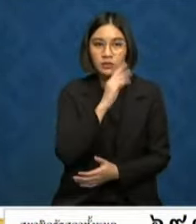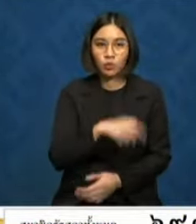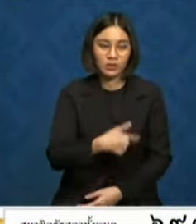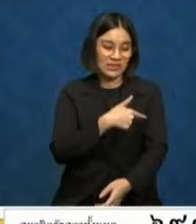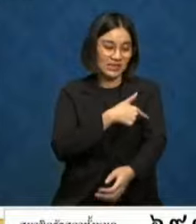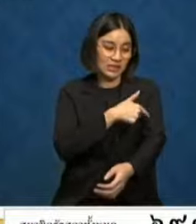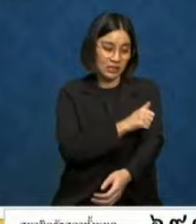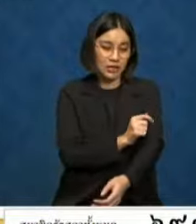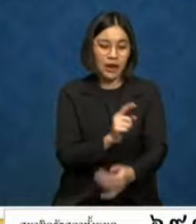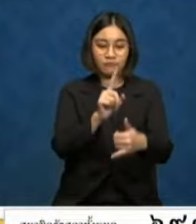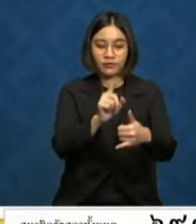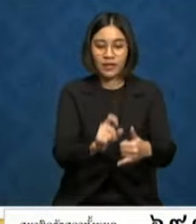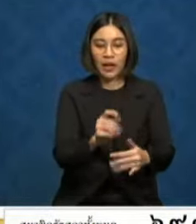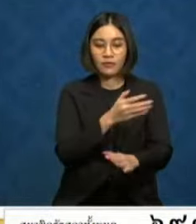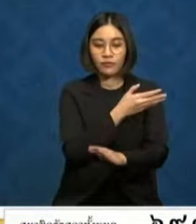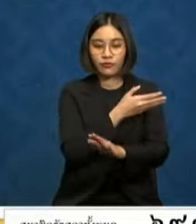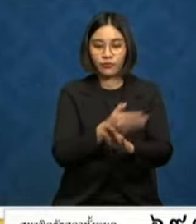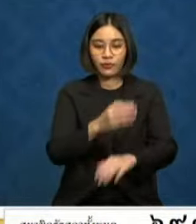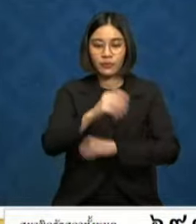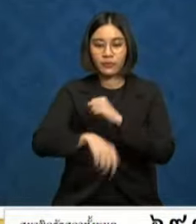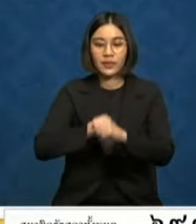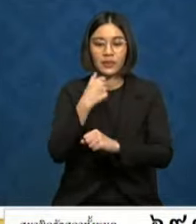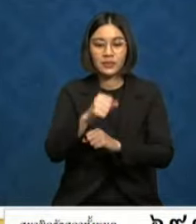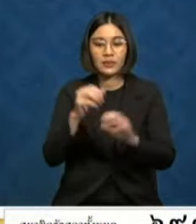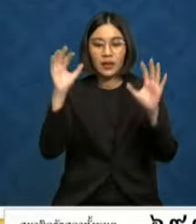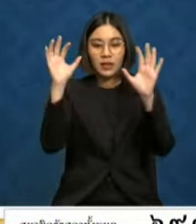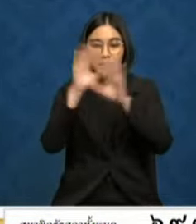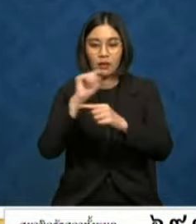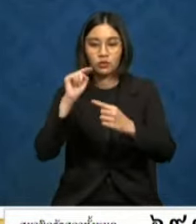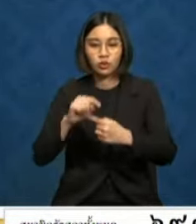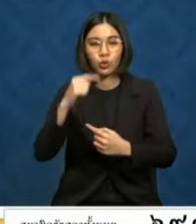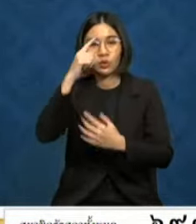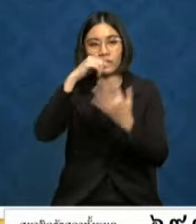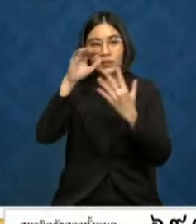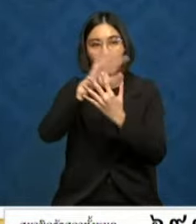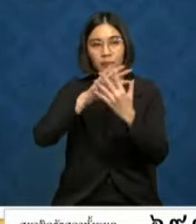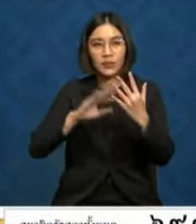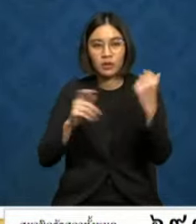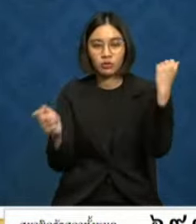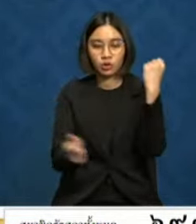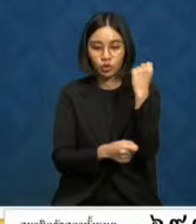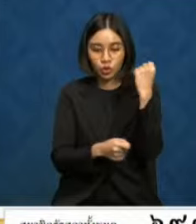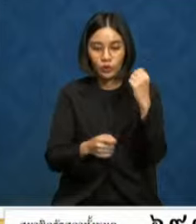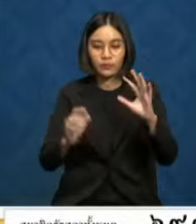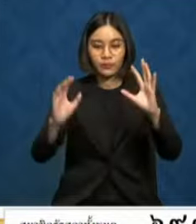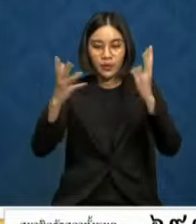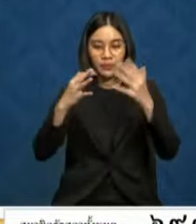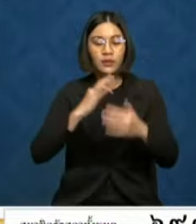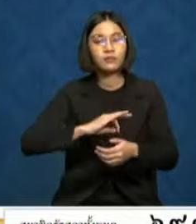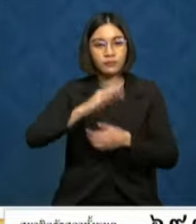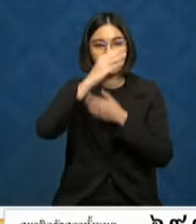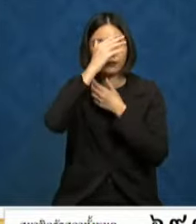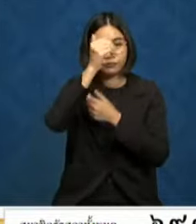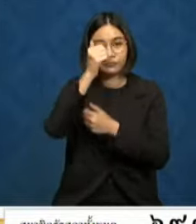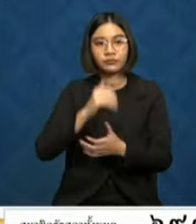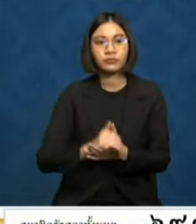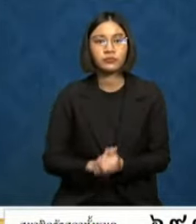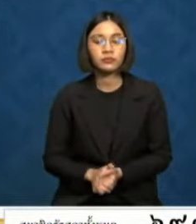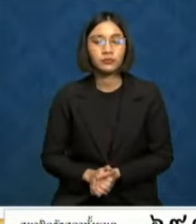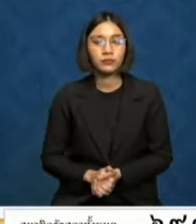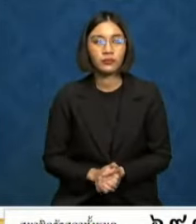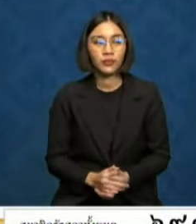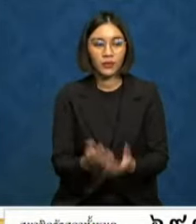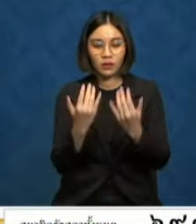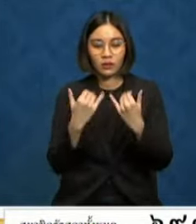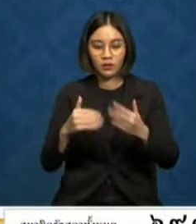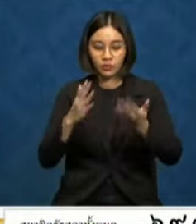ารชีวิตครบ10ปีเนี่ยเราก็จะเข้าเกณฑ์ของประเทศที่ไม่มีการโทษประหารชีวิตโดยปริยายอันนี้ก็น่าสนใจนะครับค